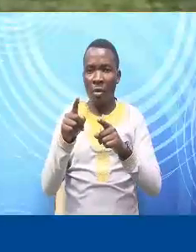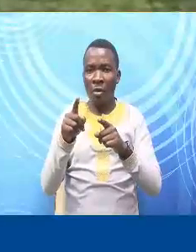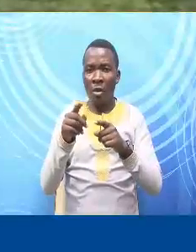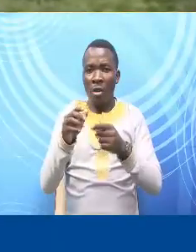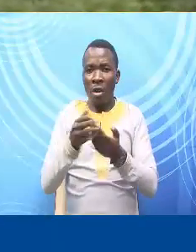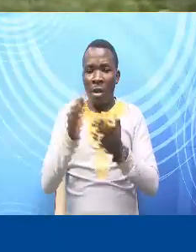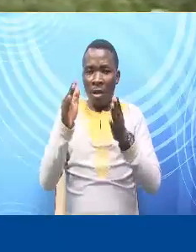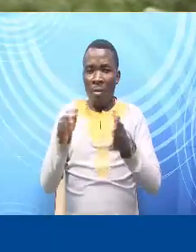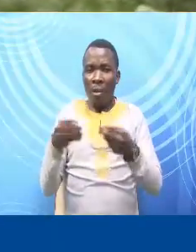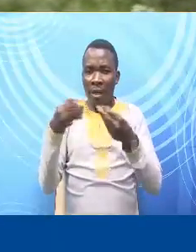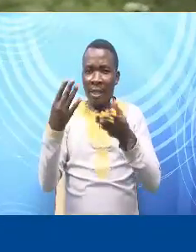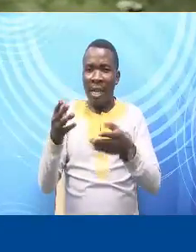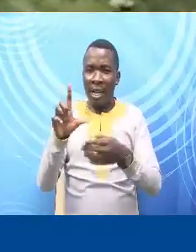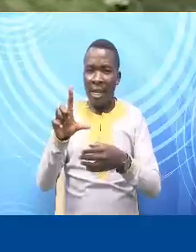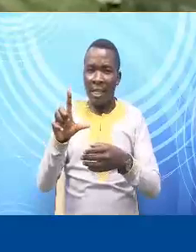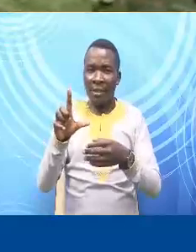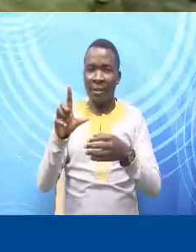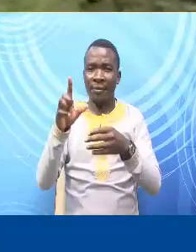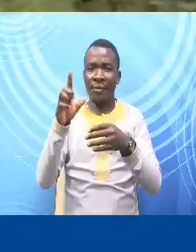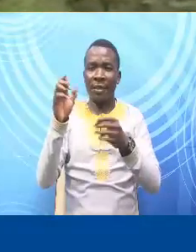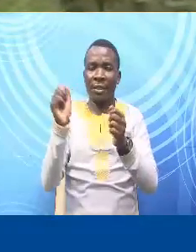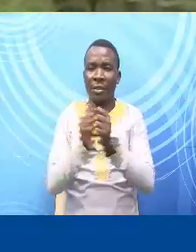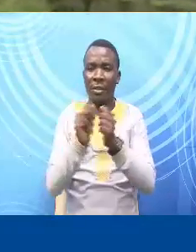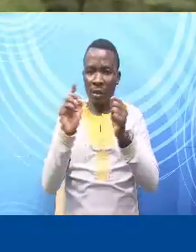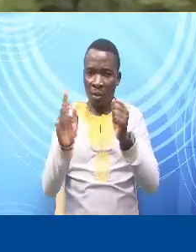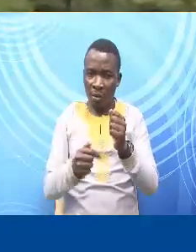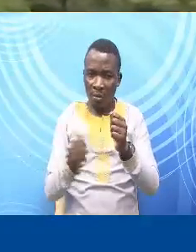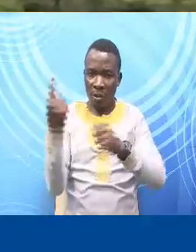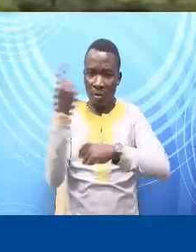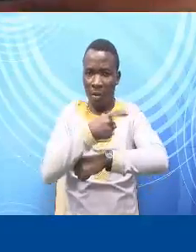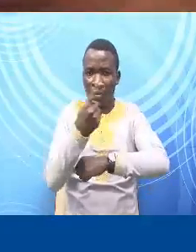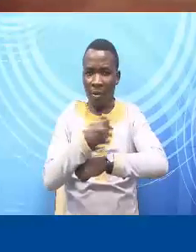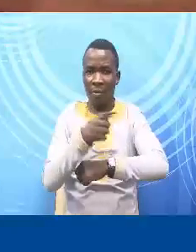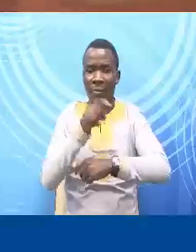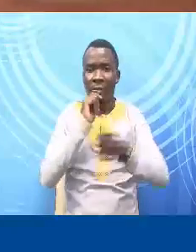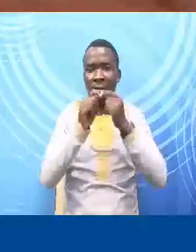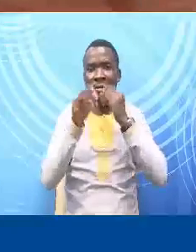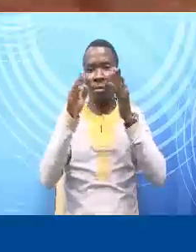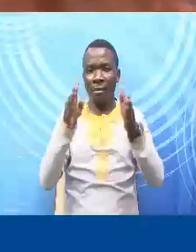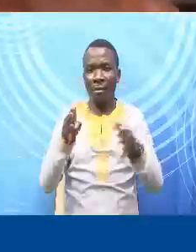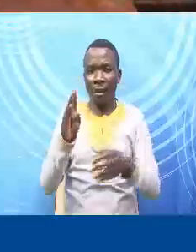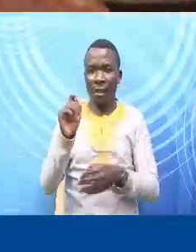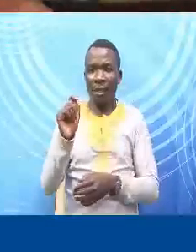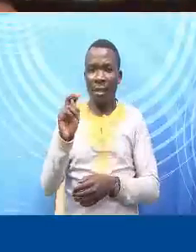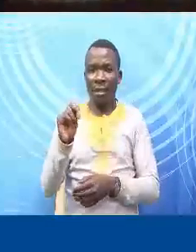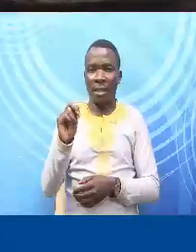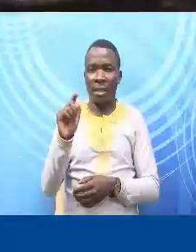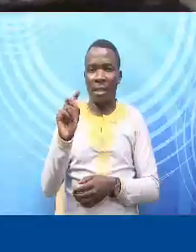litiro 8,000 na litiro 10,000 ku munsi Yusufu ubona bagenda BTN mu karere ka Kayonza